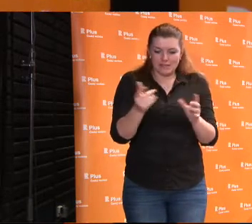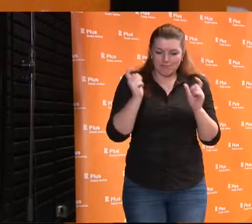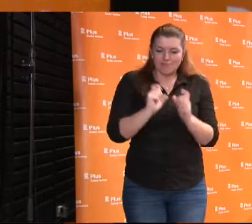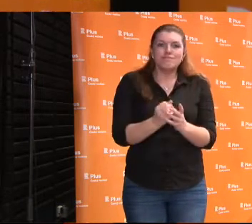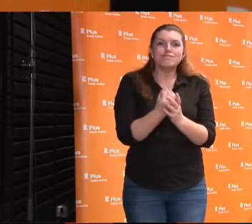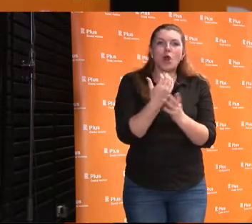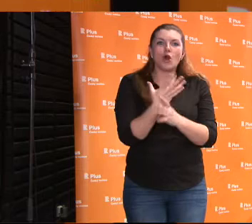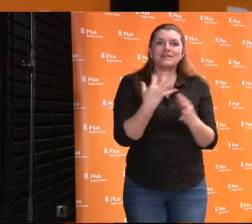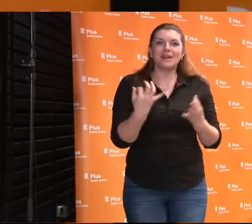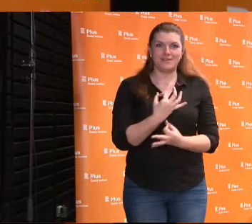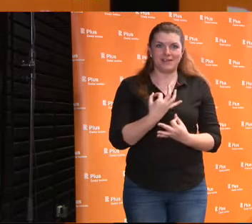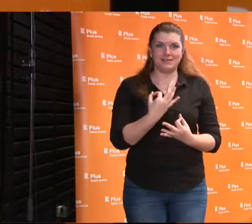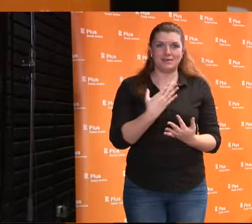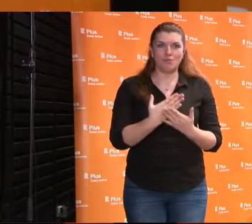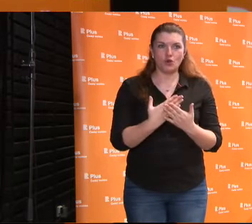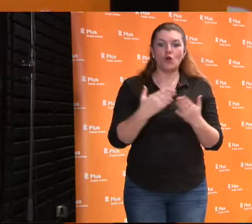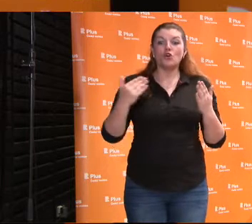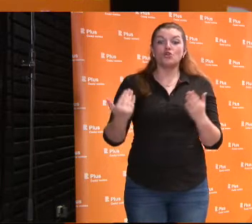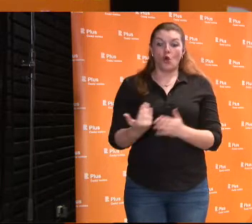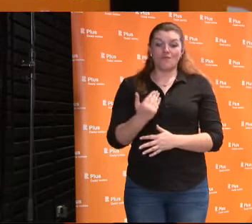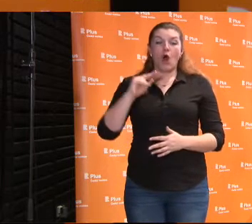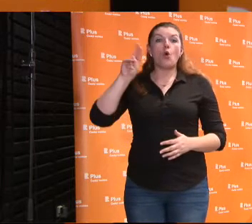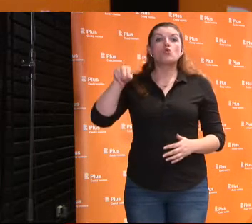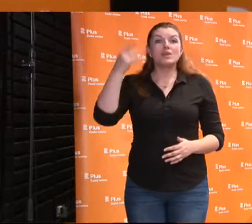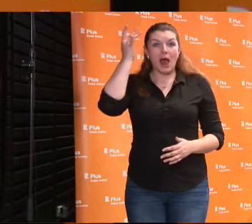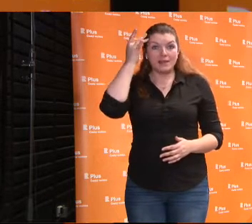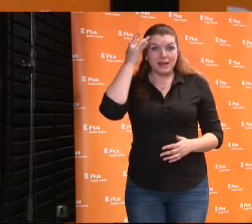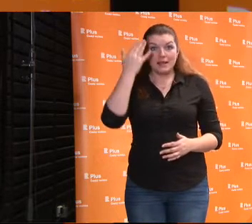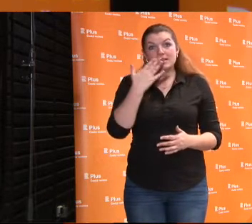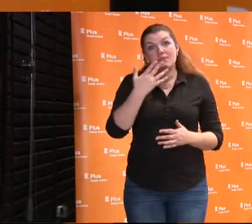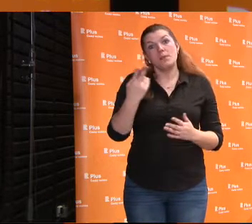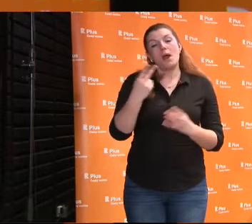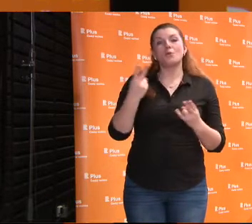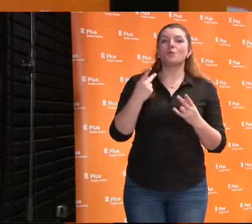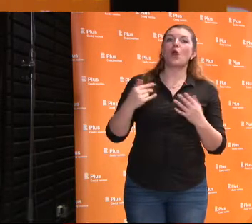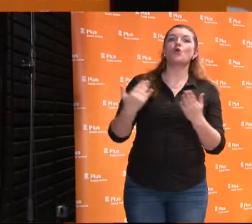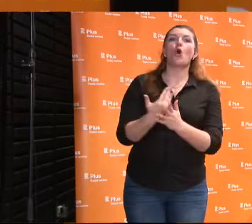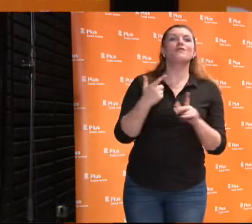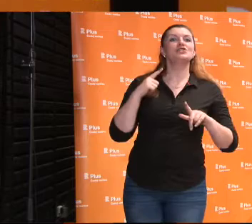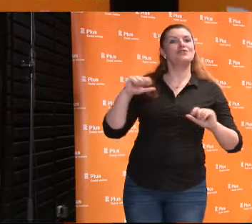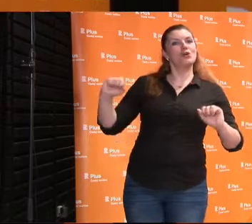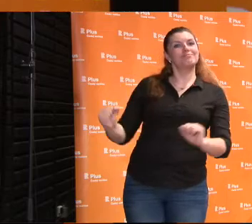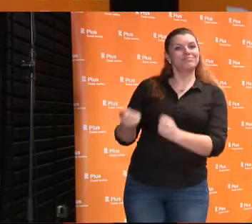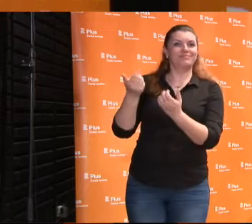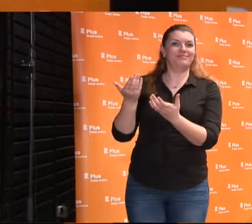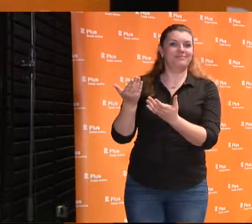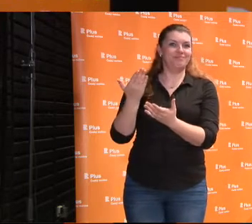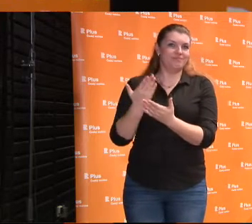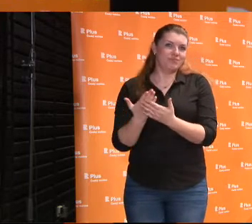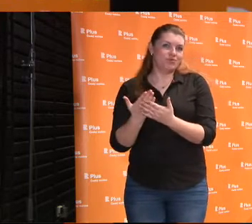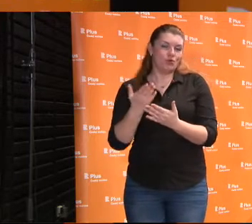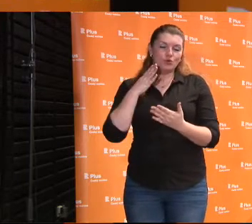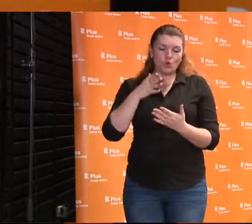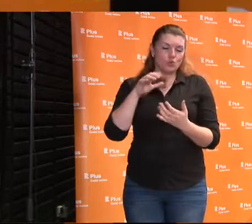znamená nástup nové umělé inteligence se rovná vzniku života. Bude to mít taky tak prostě